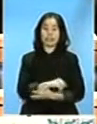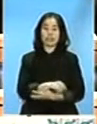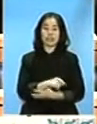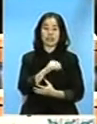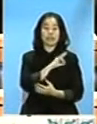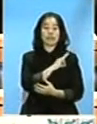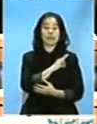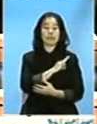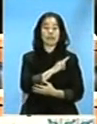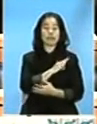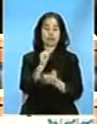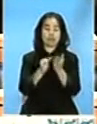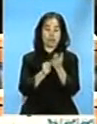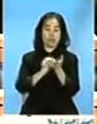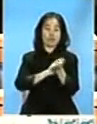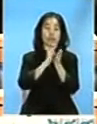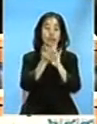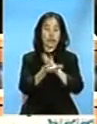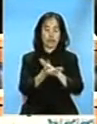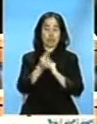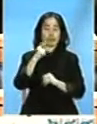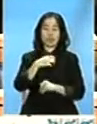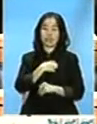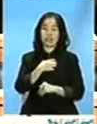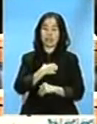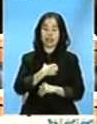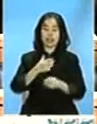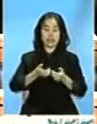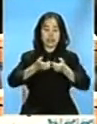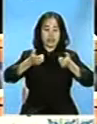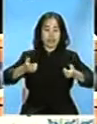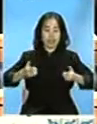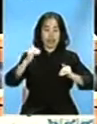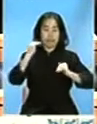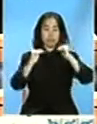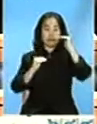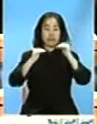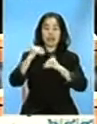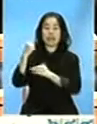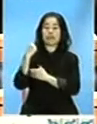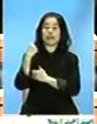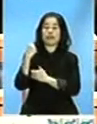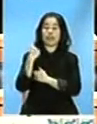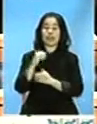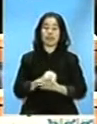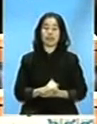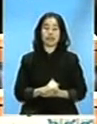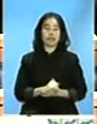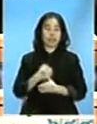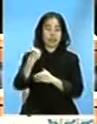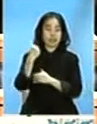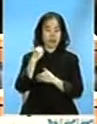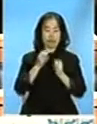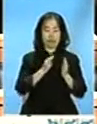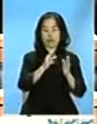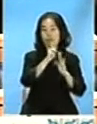มาชิกสภาปฏิรูปว่าต้องการที่จะแยกดุลอำนาจทั้งอำนาจนิติบัญญั